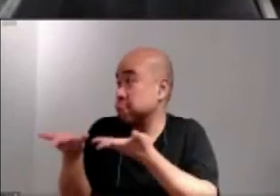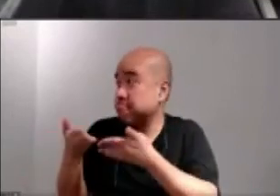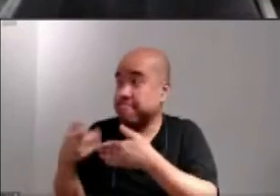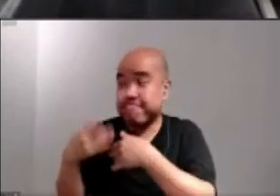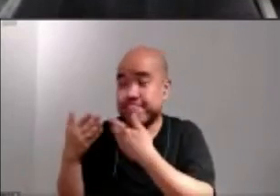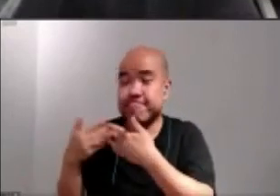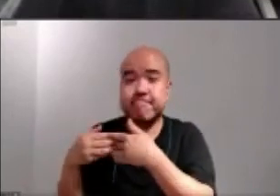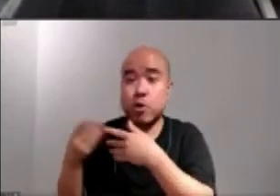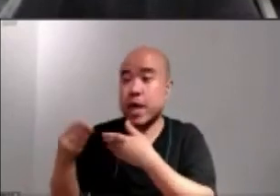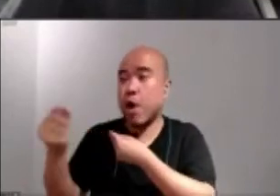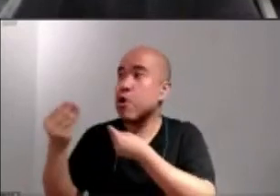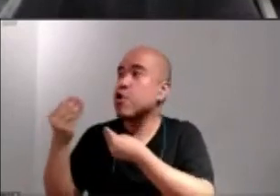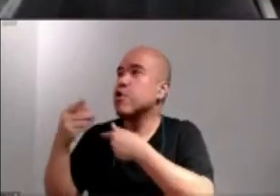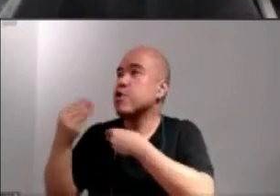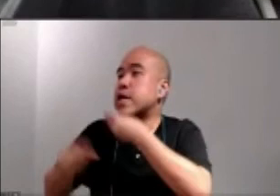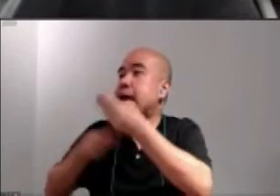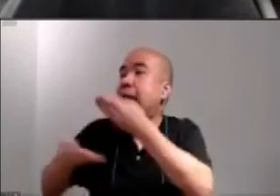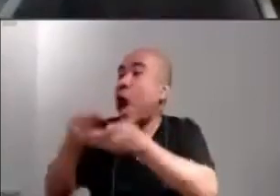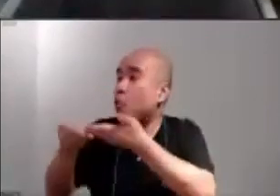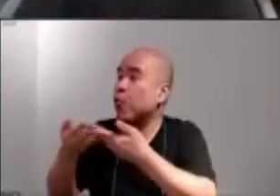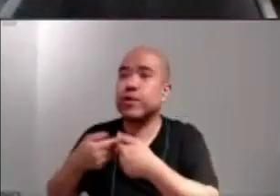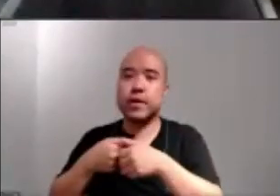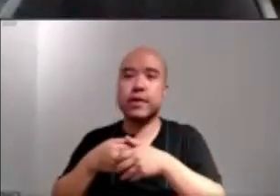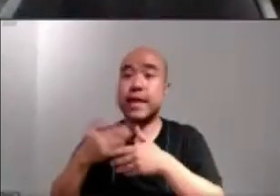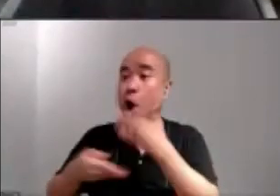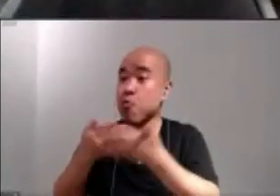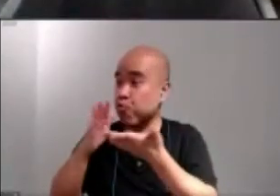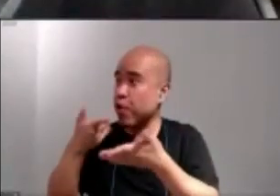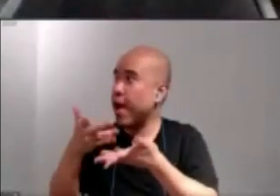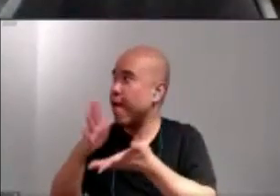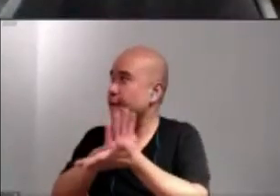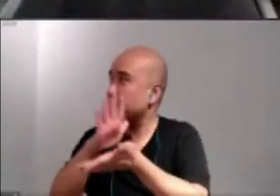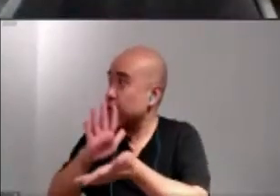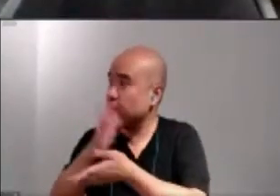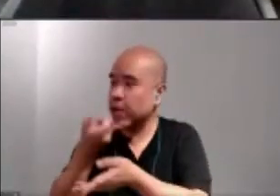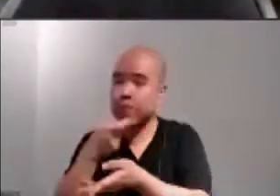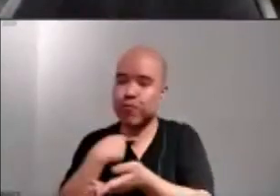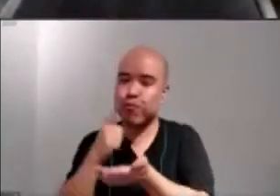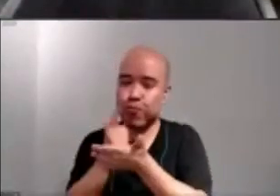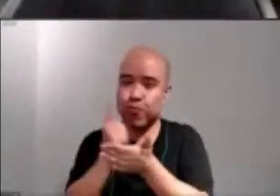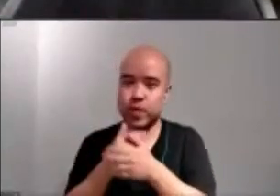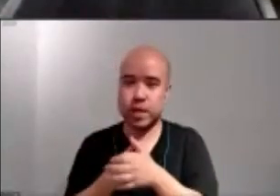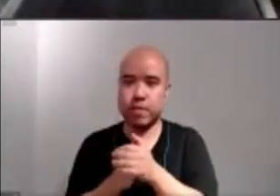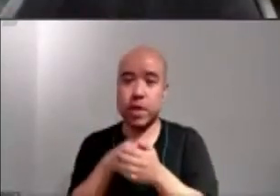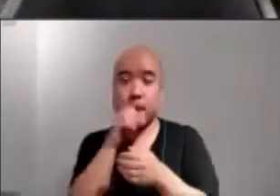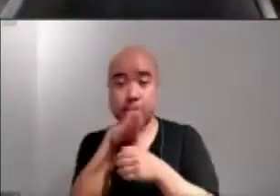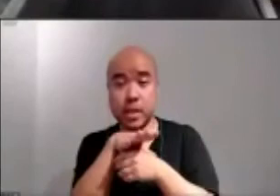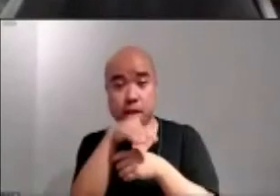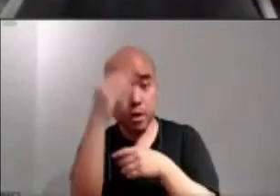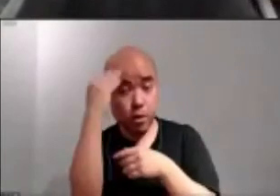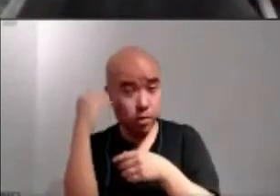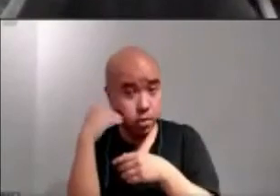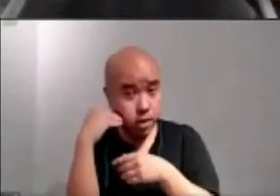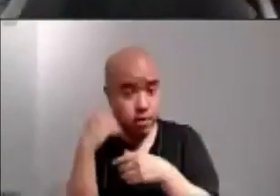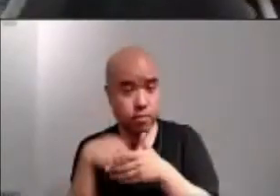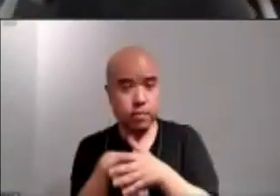哋可以。好啊，啲問題已經即係有啦。咁不如我問Mr. Kim 先啦，好唔好啊 ？Mr.